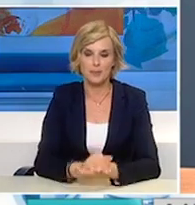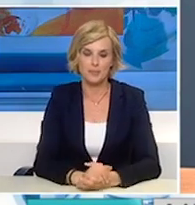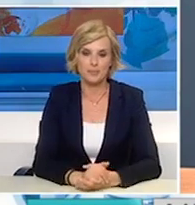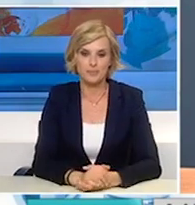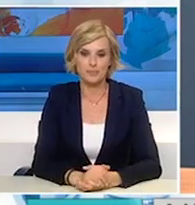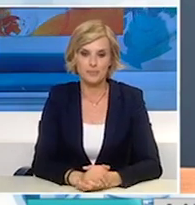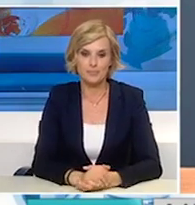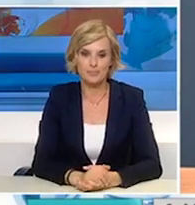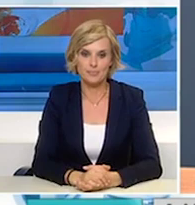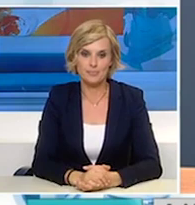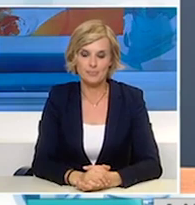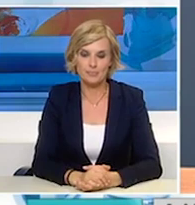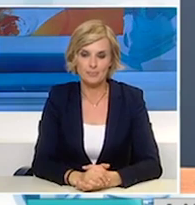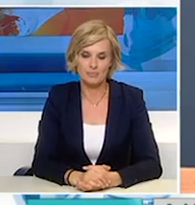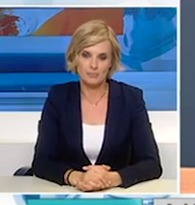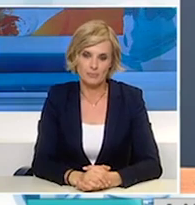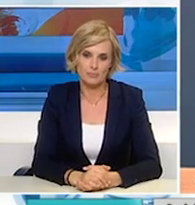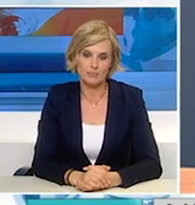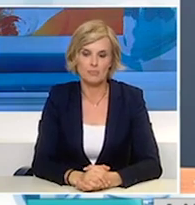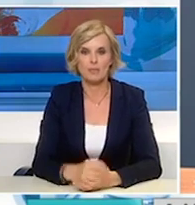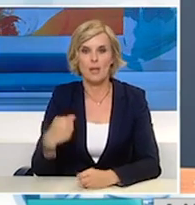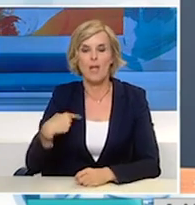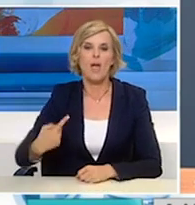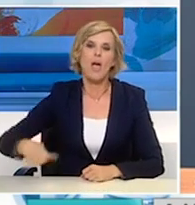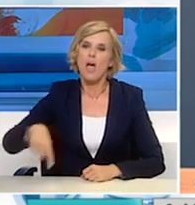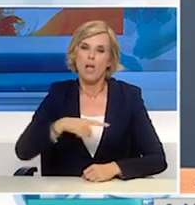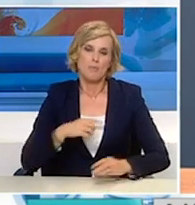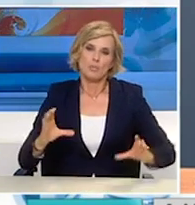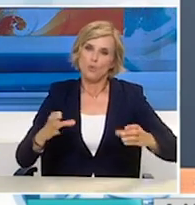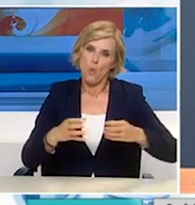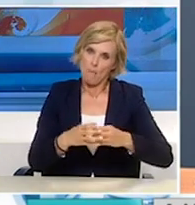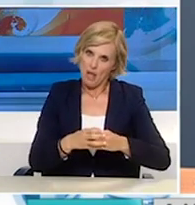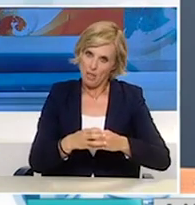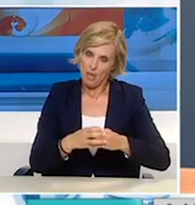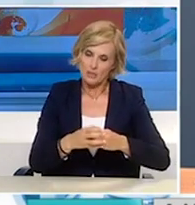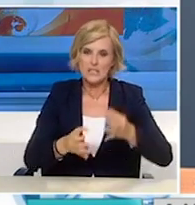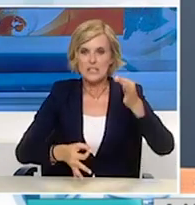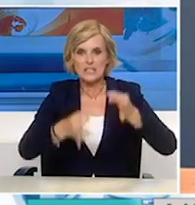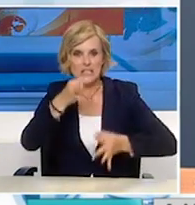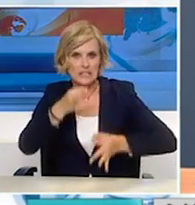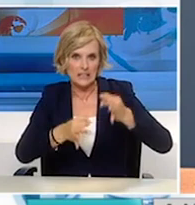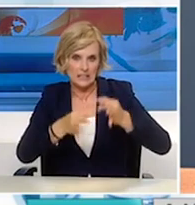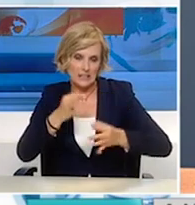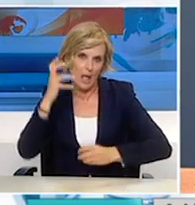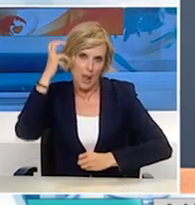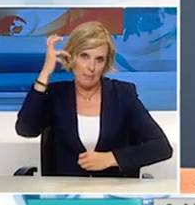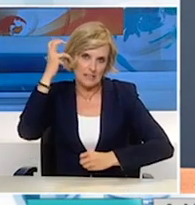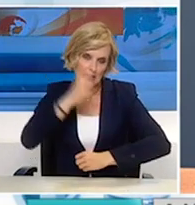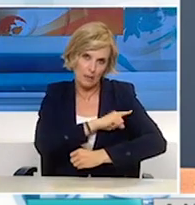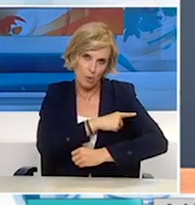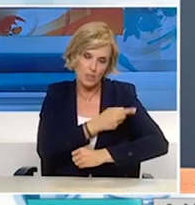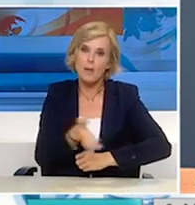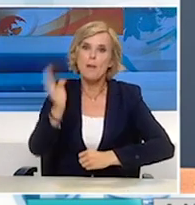Κοιτάξτε, όπως έχω ξαναπεί, εμείς εκφράζουμε μια εισήγηση προς την πολιτεία η οποία παίρνει τις τελικές αποφάσεις. Και η εισήγησή